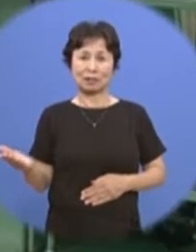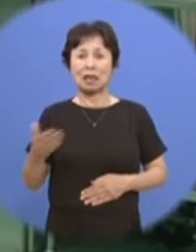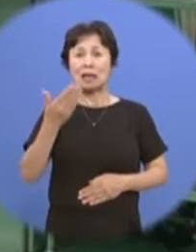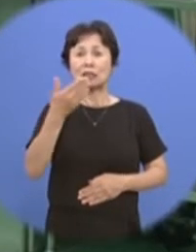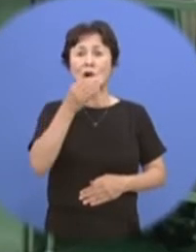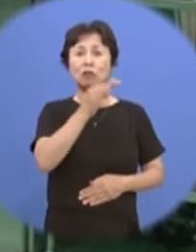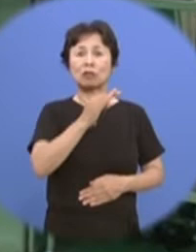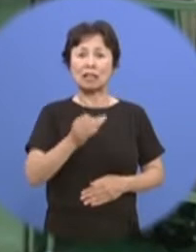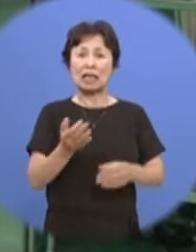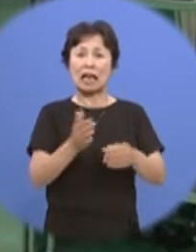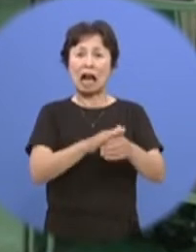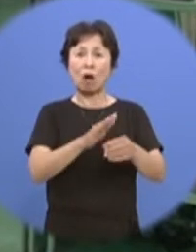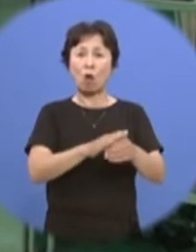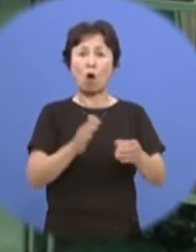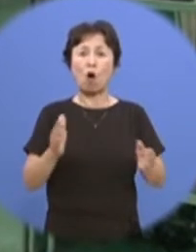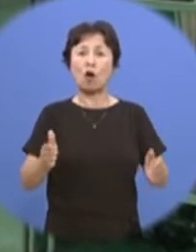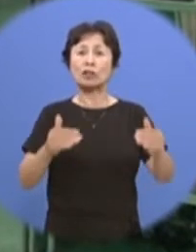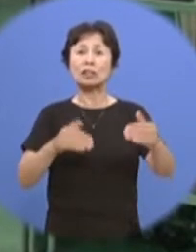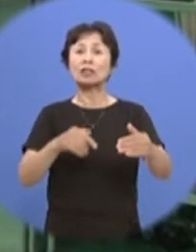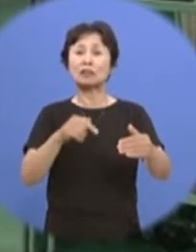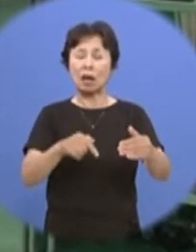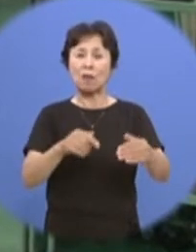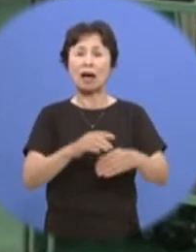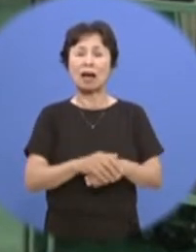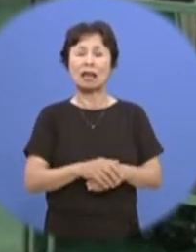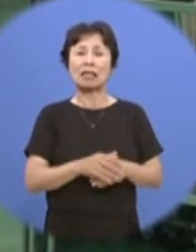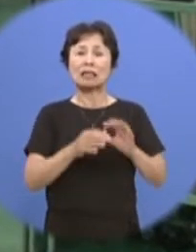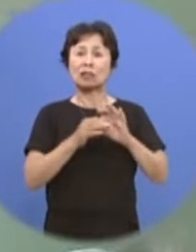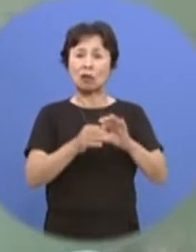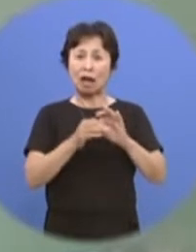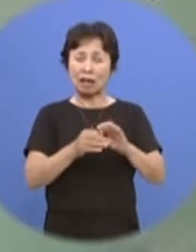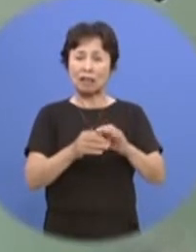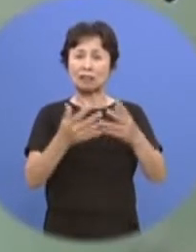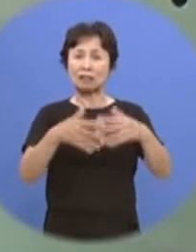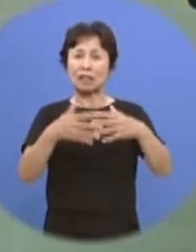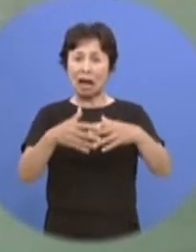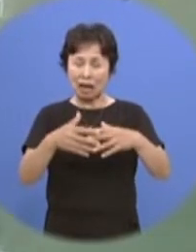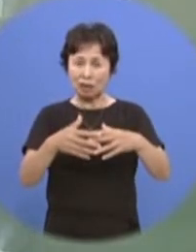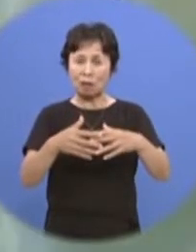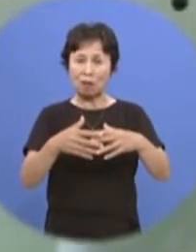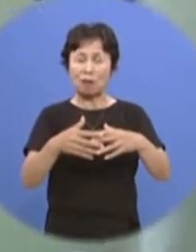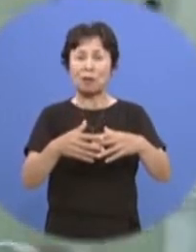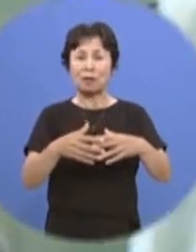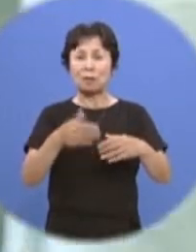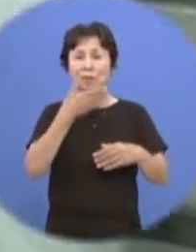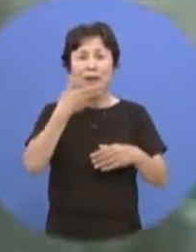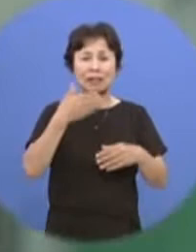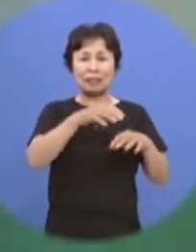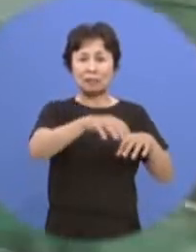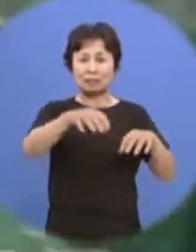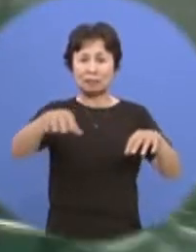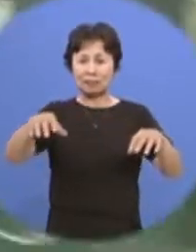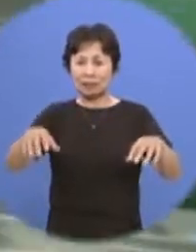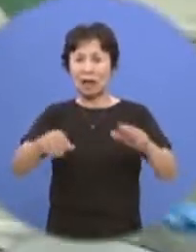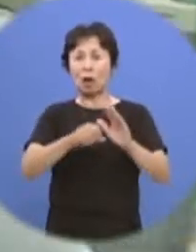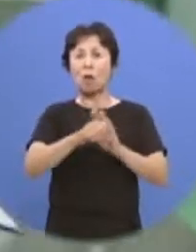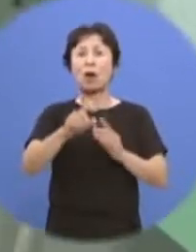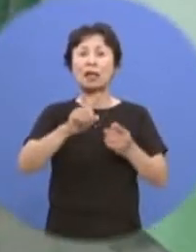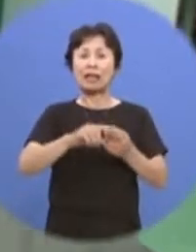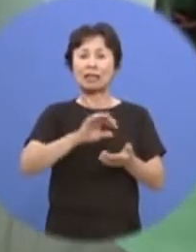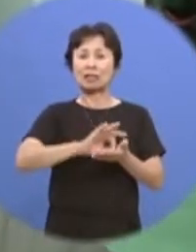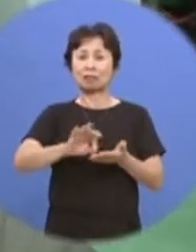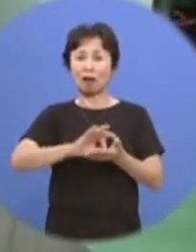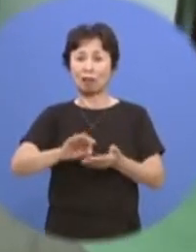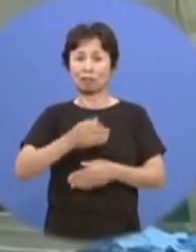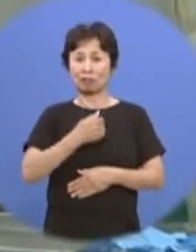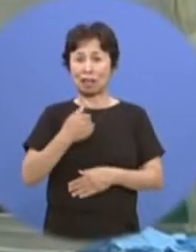室では食品開発のための関連機器を機能的に集約配置し、効率よく使用することができます